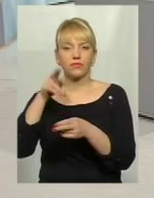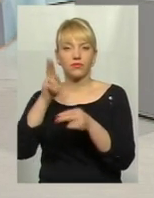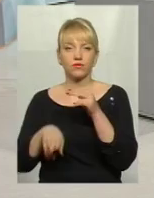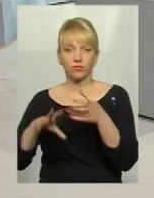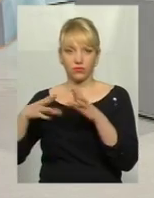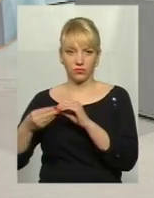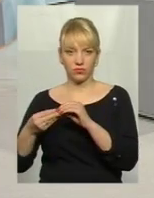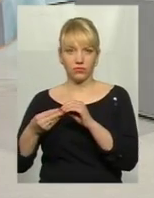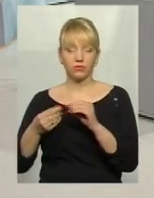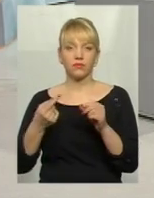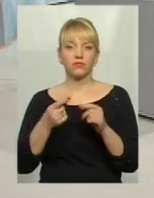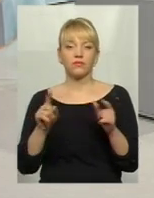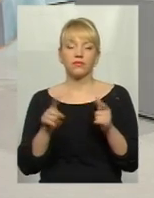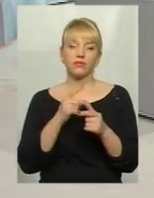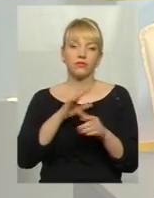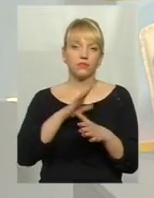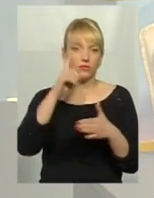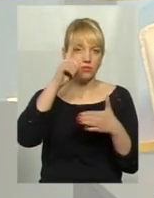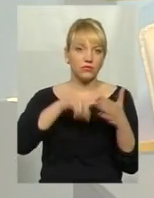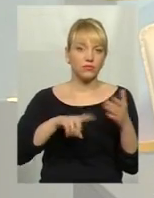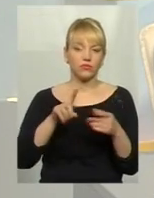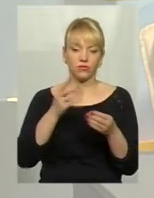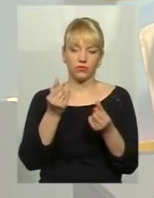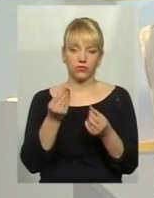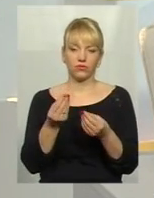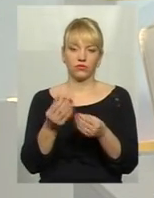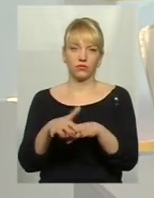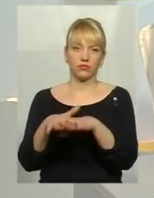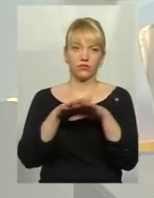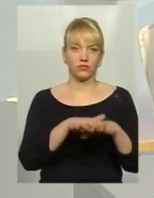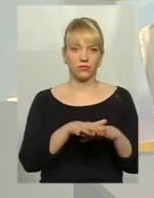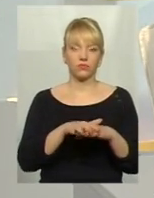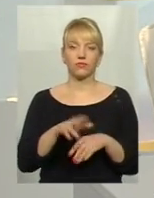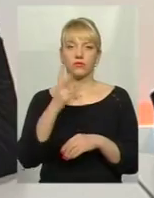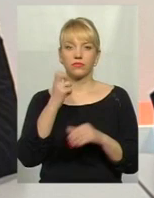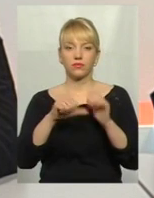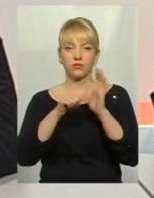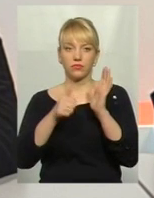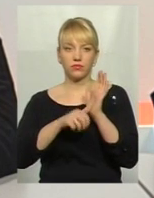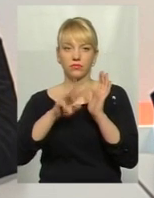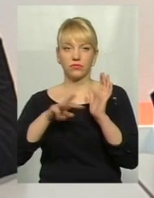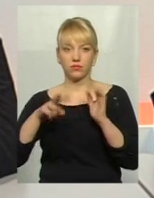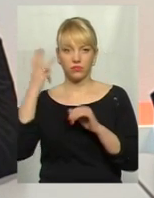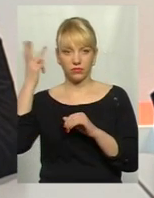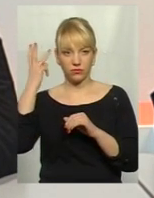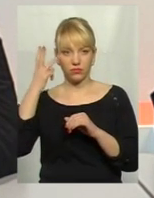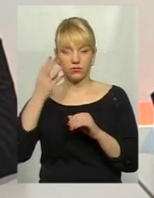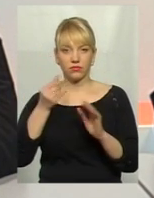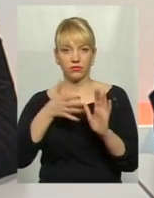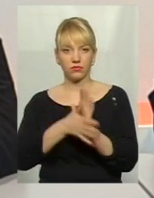гроші справді прийдуть, скажімо, там 100% будуть реалізовані? З 216 мільйонів Хмельниччина